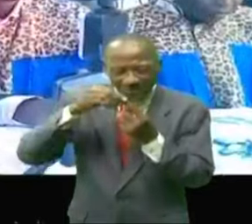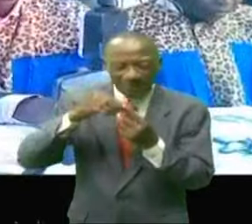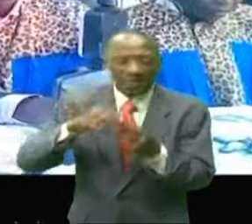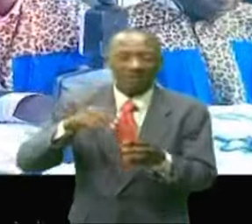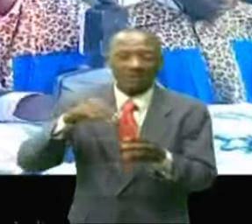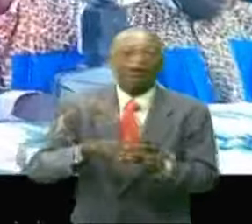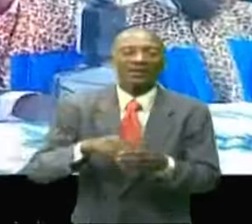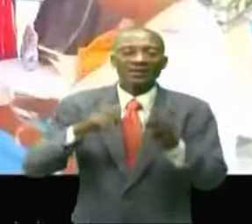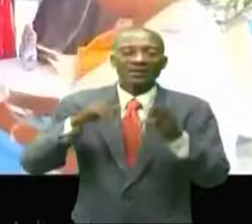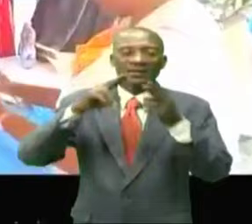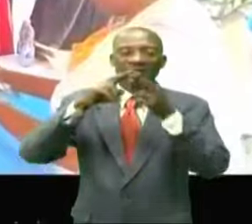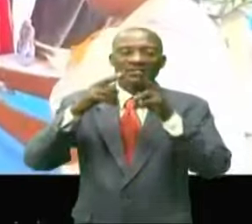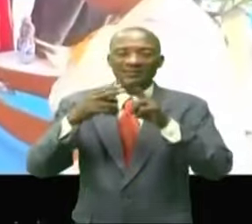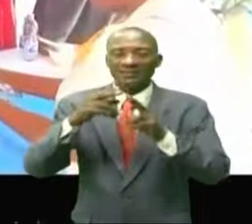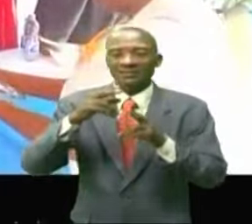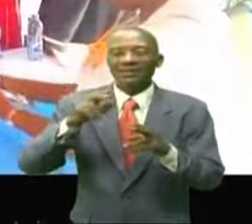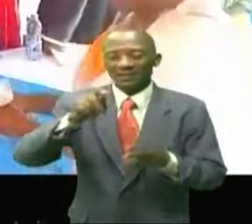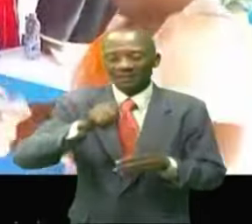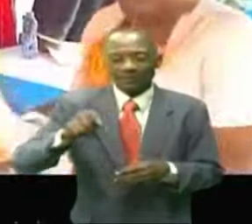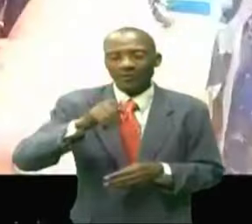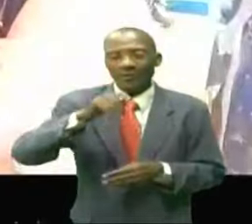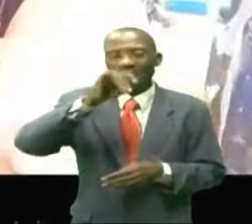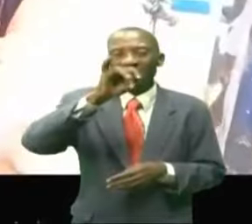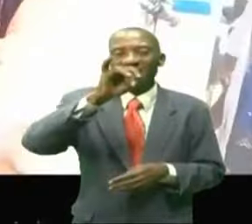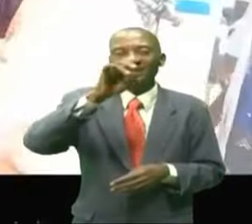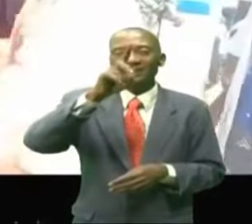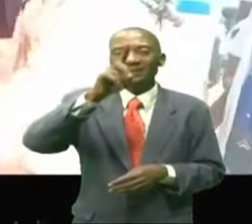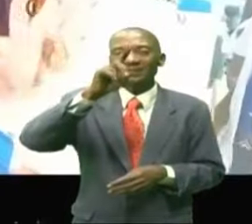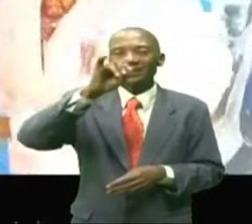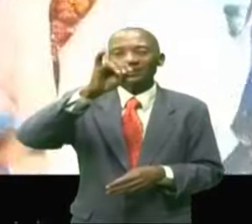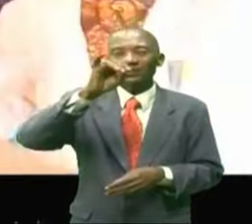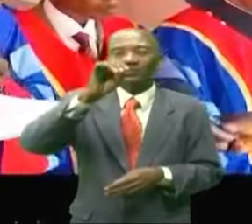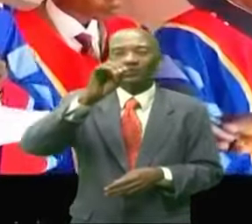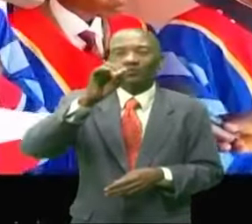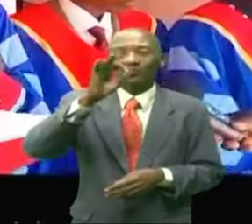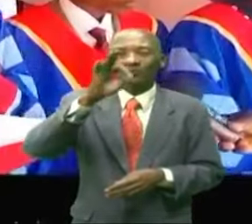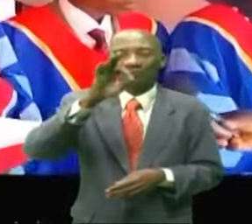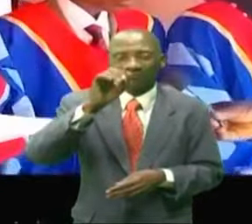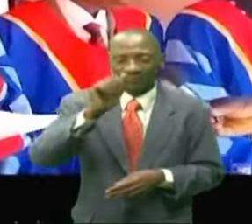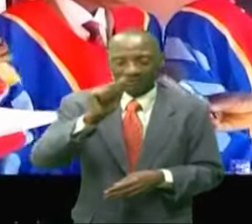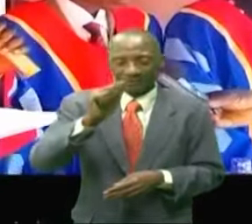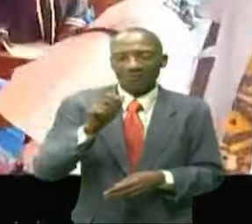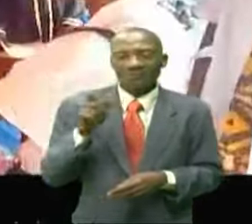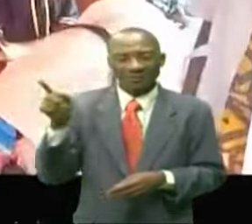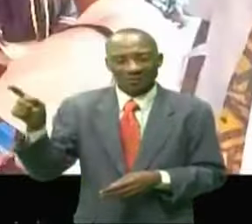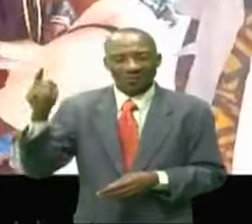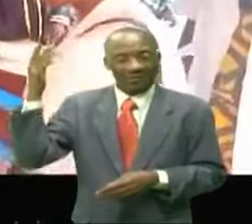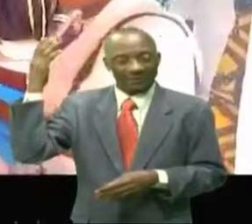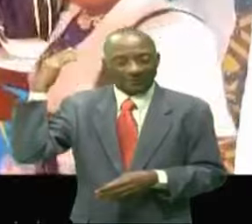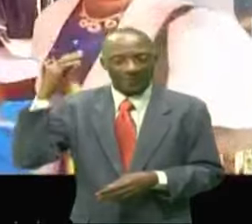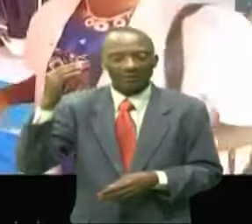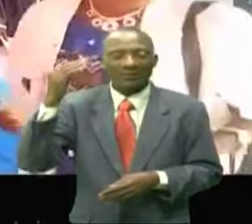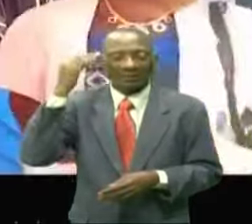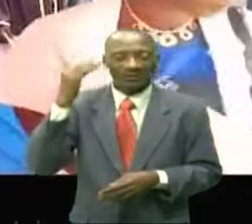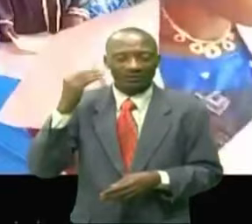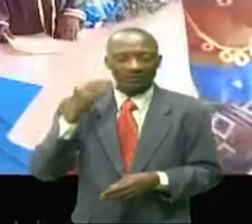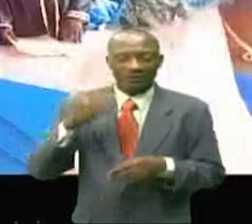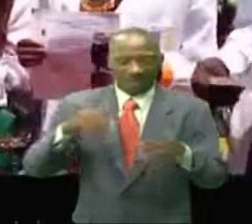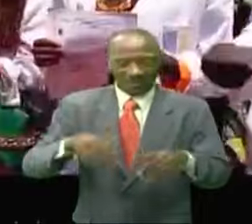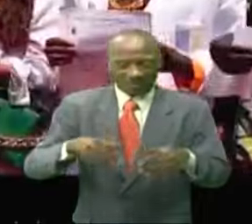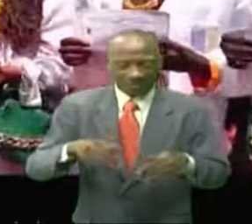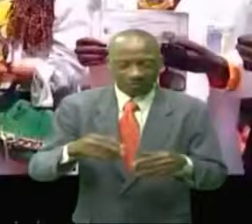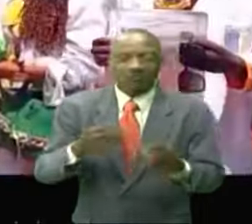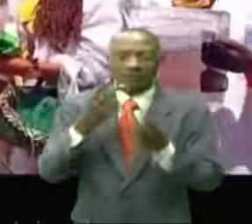médicale. Motif de satisfaction pour le directeur général de l'Institut supérieur technique médicale d'Idiofa. Ça a été